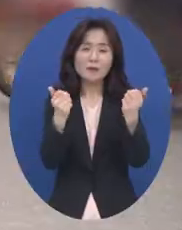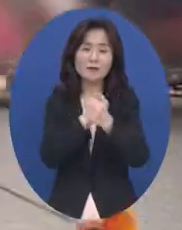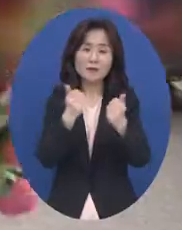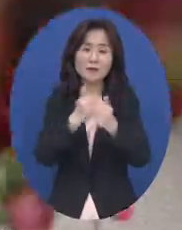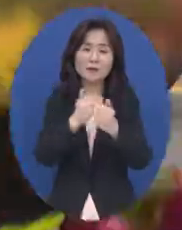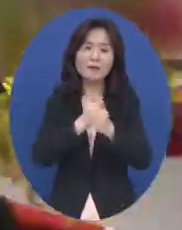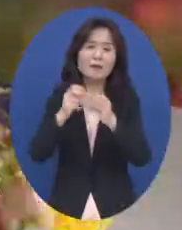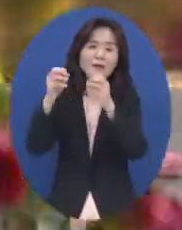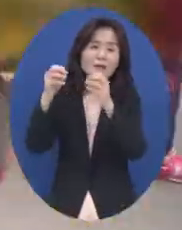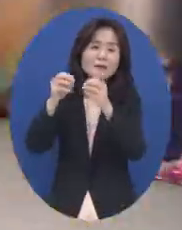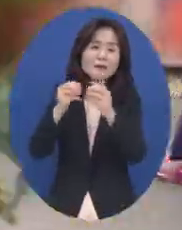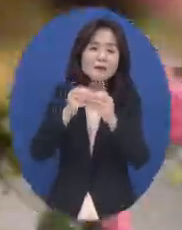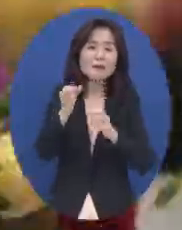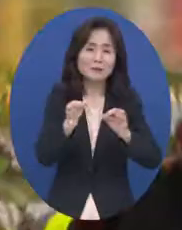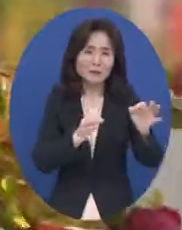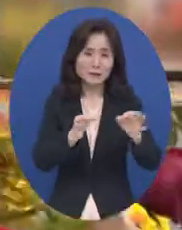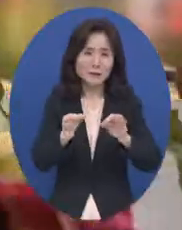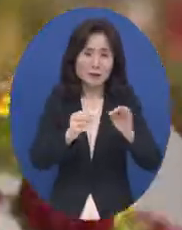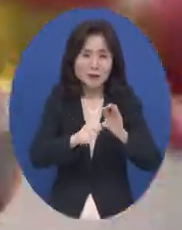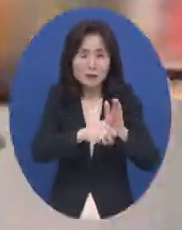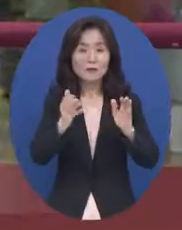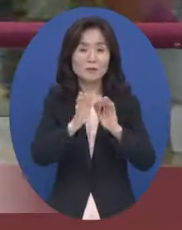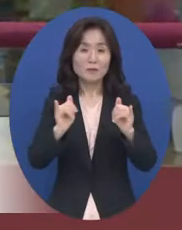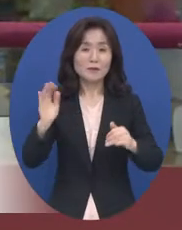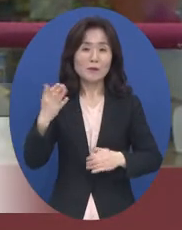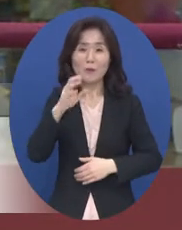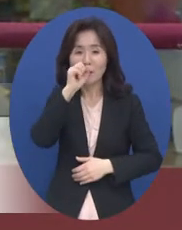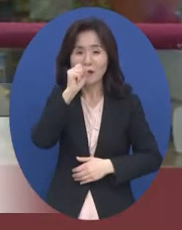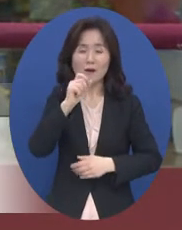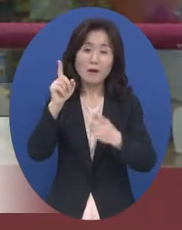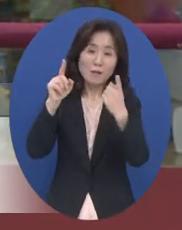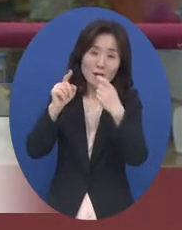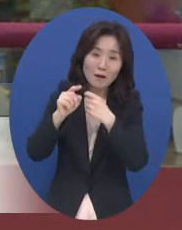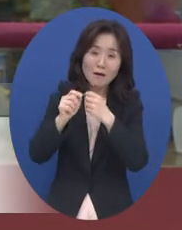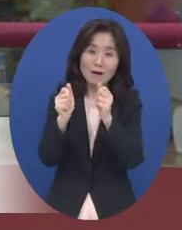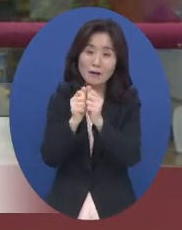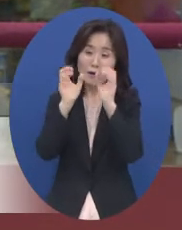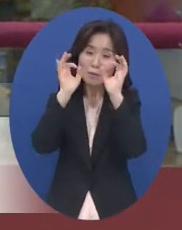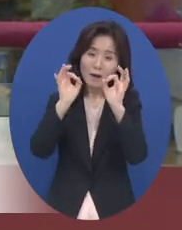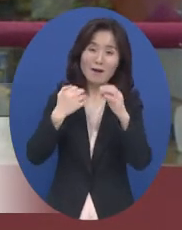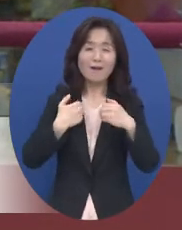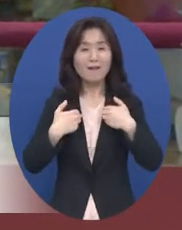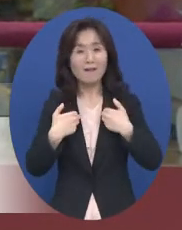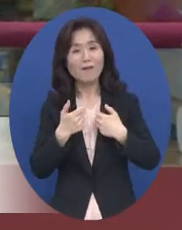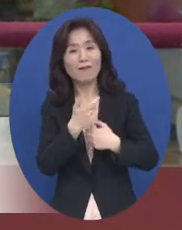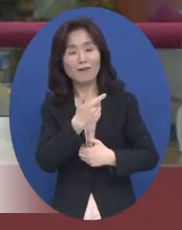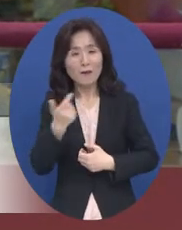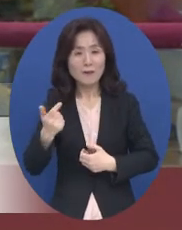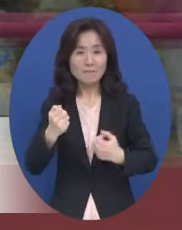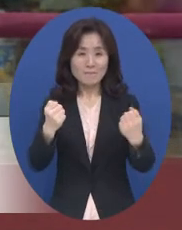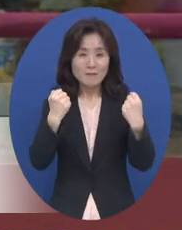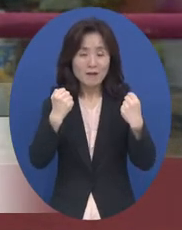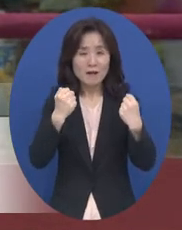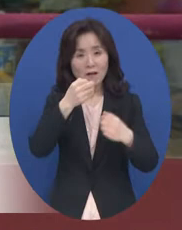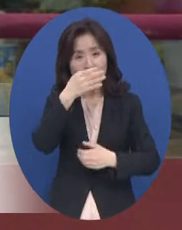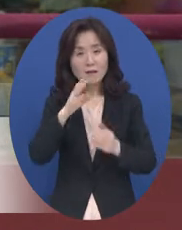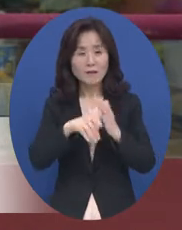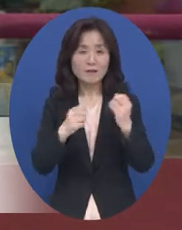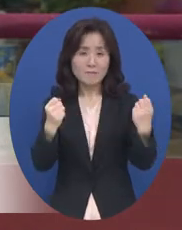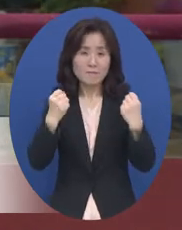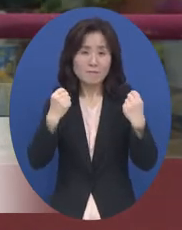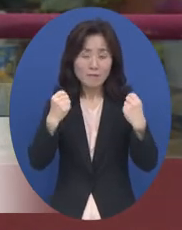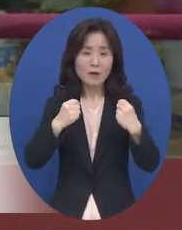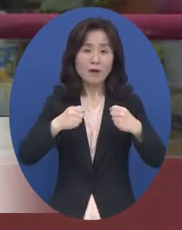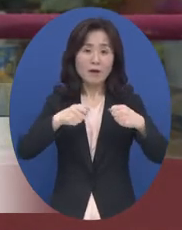됐다며 좋아합니다. 매일매일 보면서 아저씨 때문에 즐거움이 많아요. 힘들 때 힘내라고 추우나 더우나